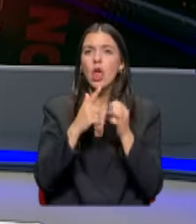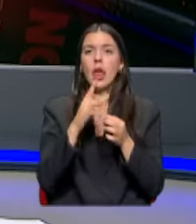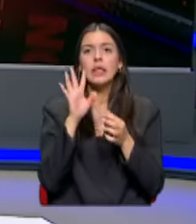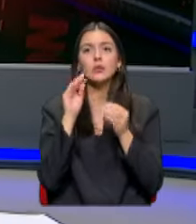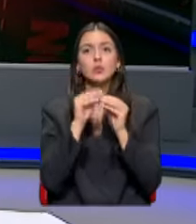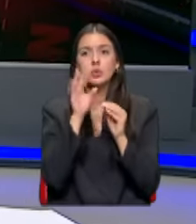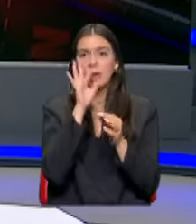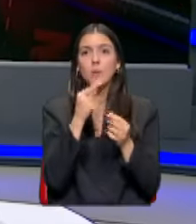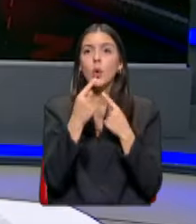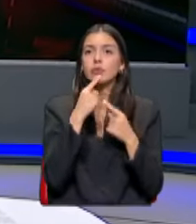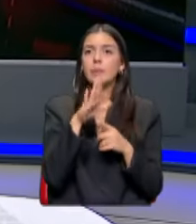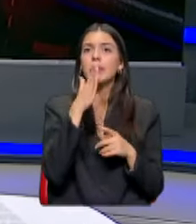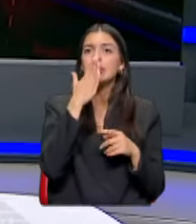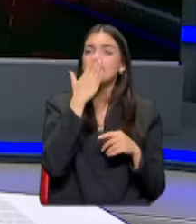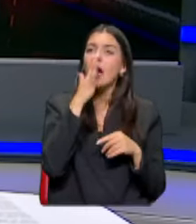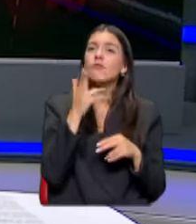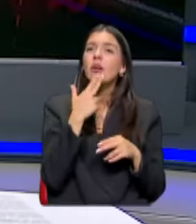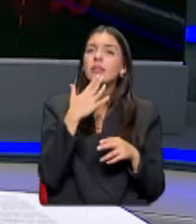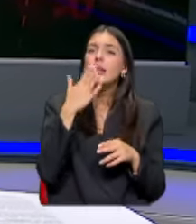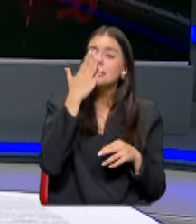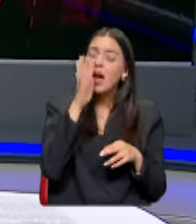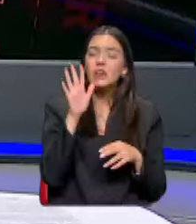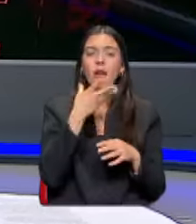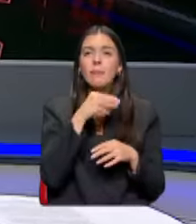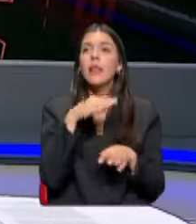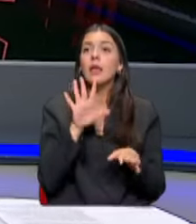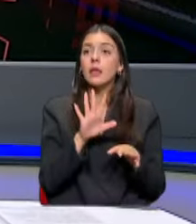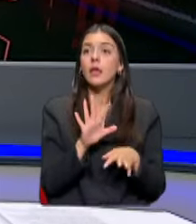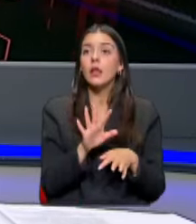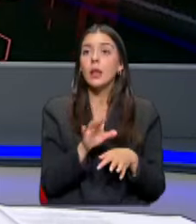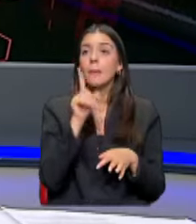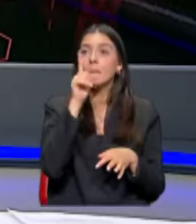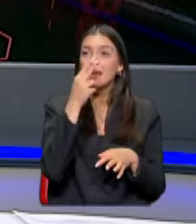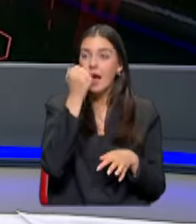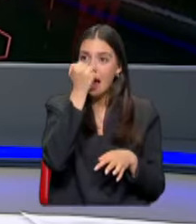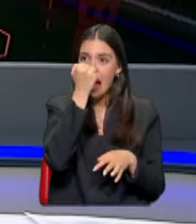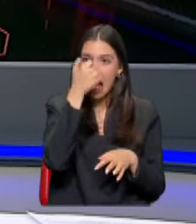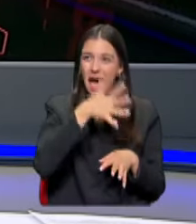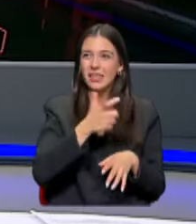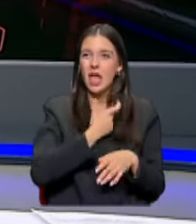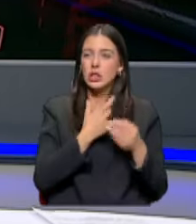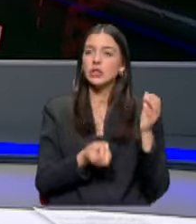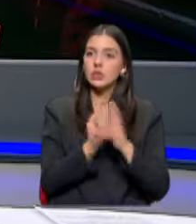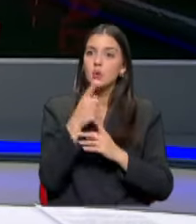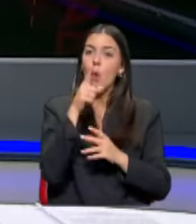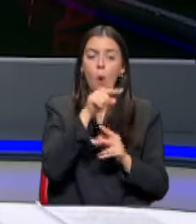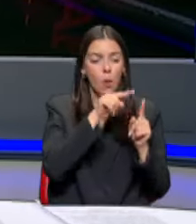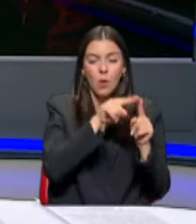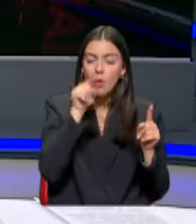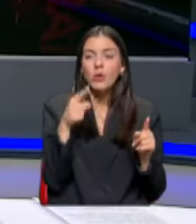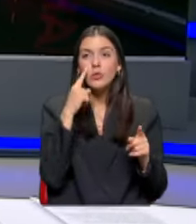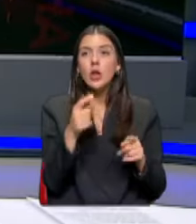mağdurunu konuşalım. Sadece kadınlar, sadece çocuklar, sadece emekliler değil. bir kanlı yasa çıktı biliyorsunuz. O günden bu